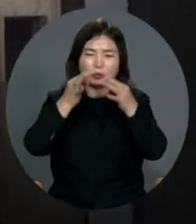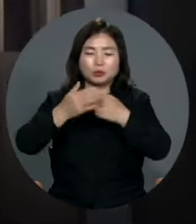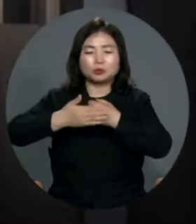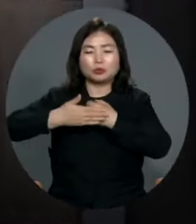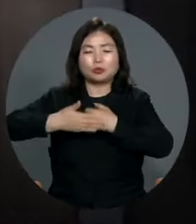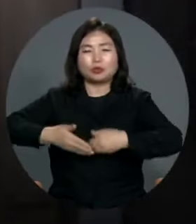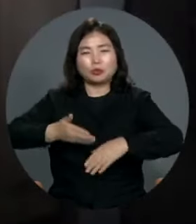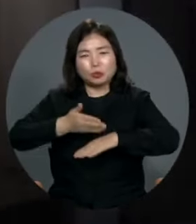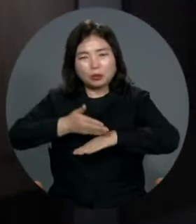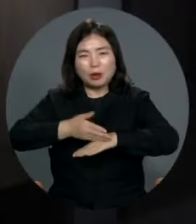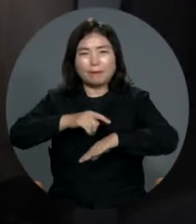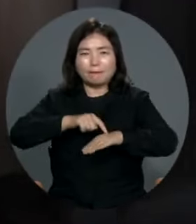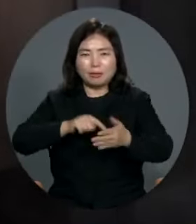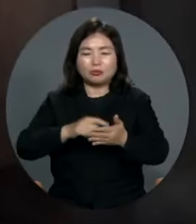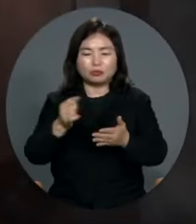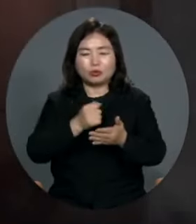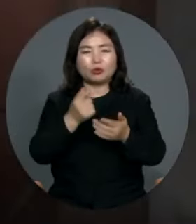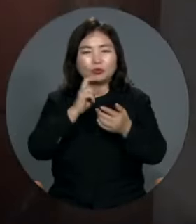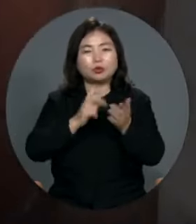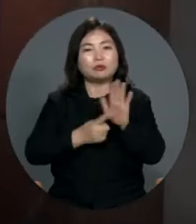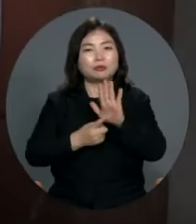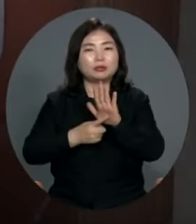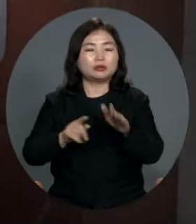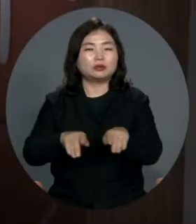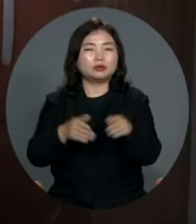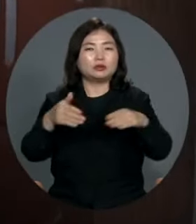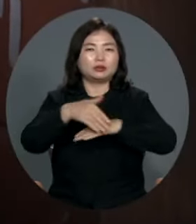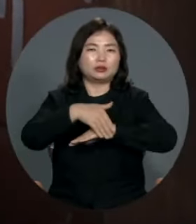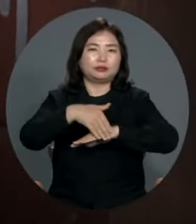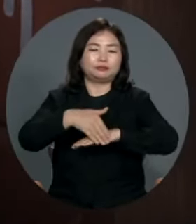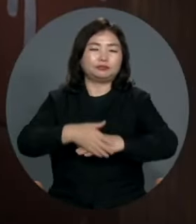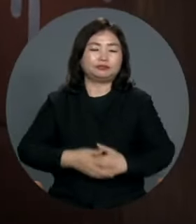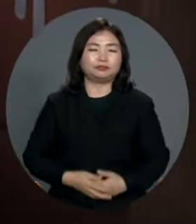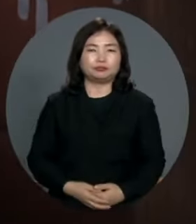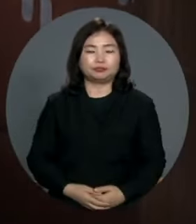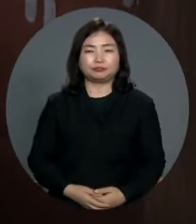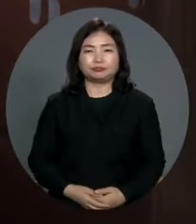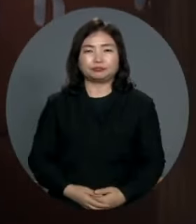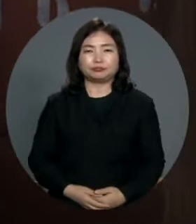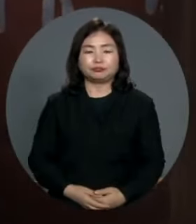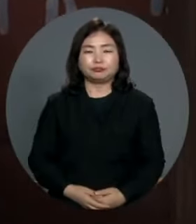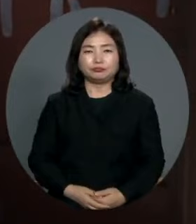헌신에 대한 감사의 무대이기도 합니다. MBC 뉴스 이태우입니다.